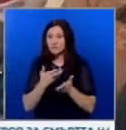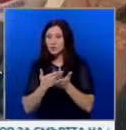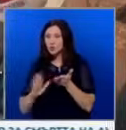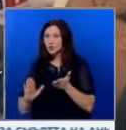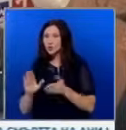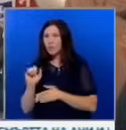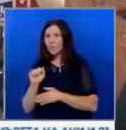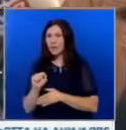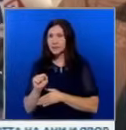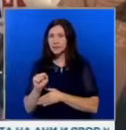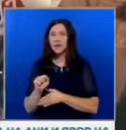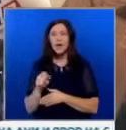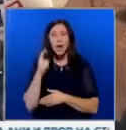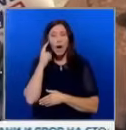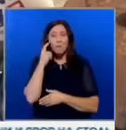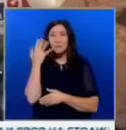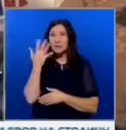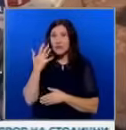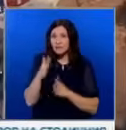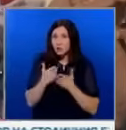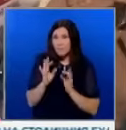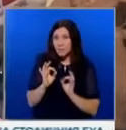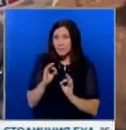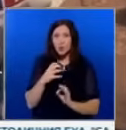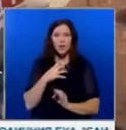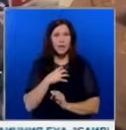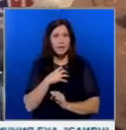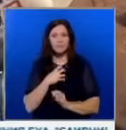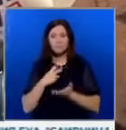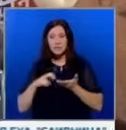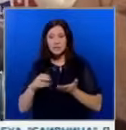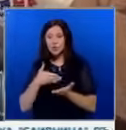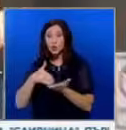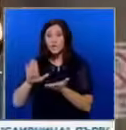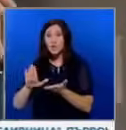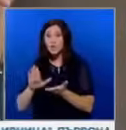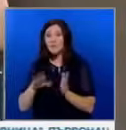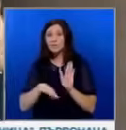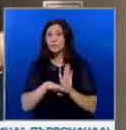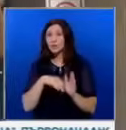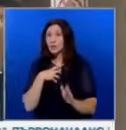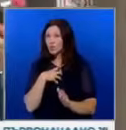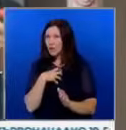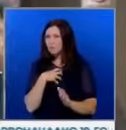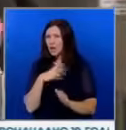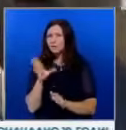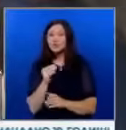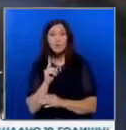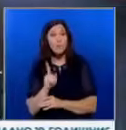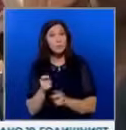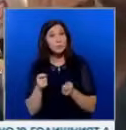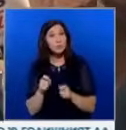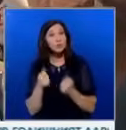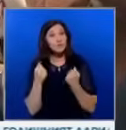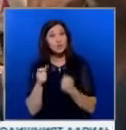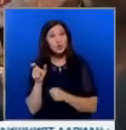партията. Представете си член, примерно на ГЕРБ, да излиза и да уволнява депутати от ГЕРБ. Ами всичко може да приключи.